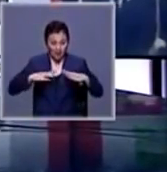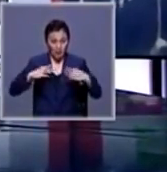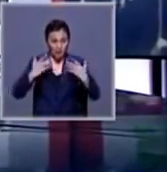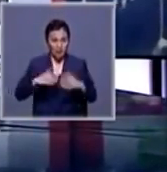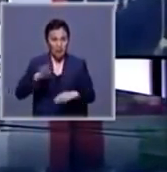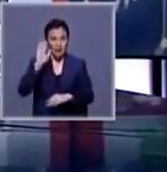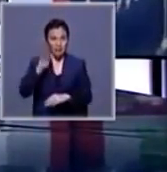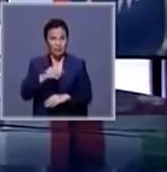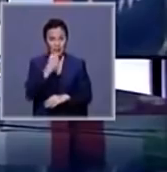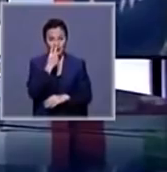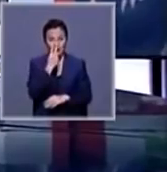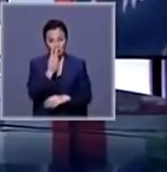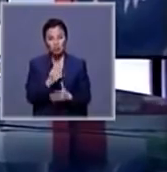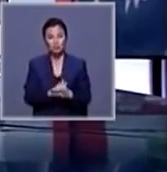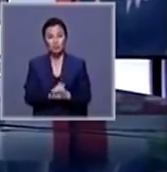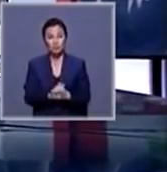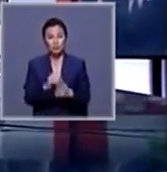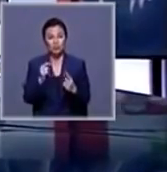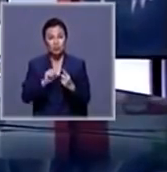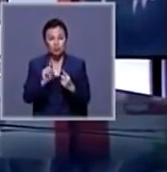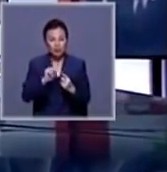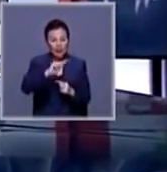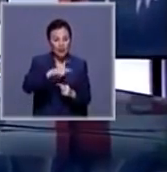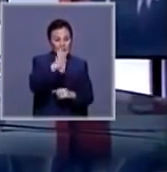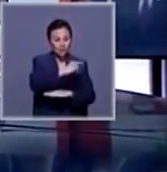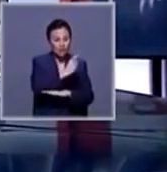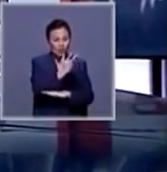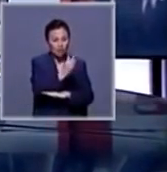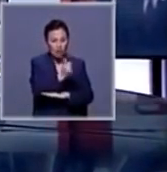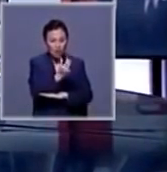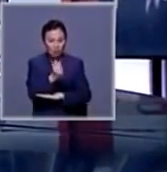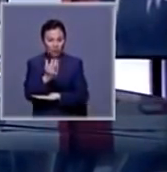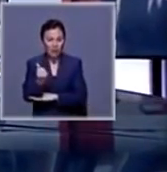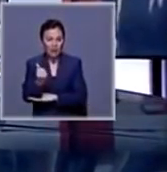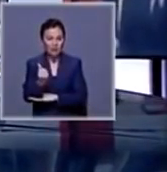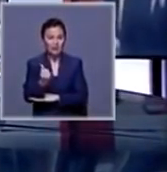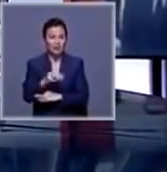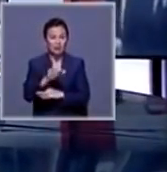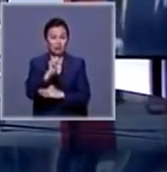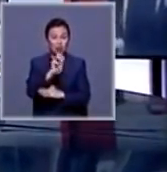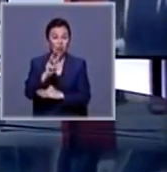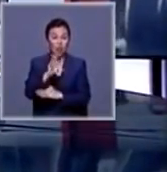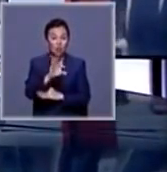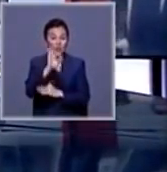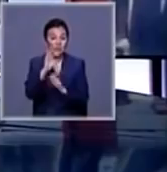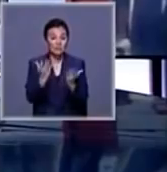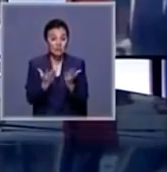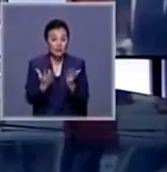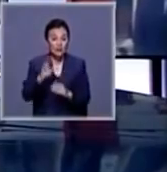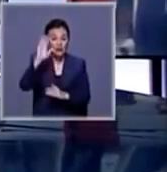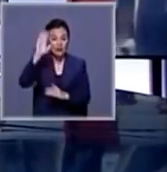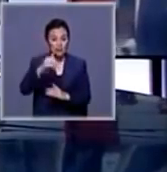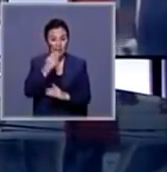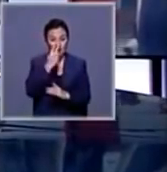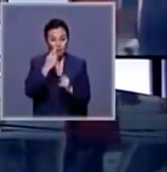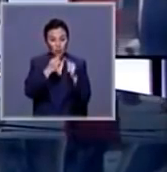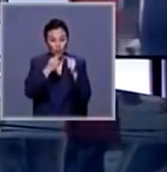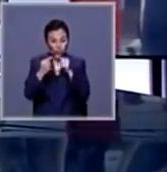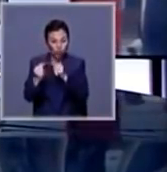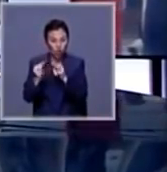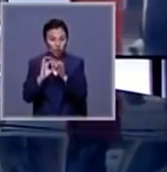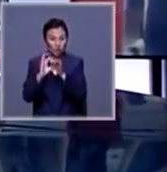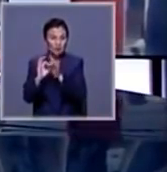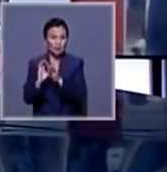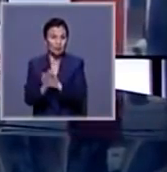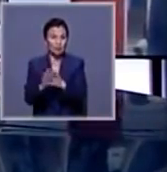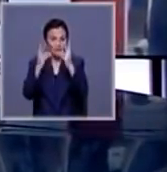มอันนี้เนี่ยแค่กลางปฏิทินนะว่าที่มาการสรรหาสว.เป็นอย่างไรช่วงหน้าค่ะมันมีเรื่องราวที่มันไปเกี่ยว